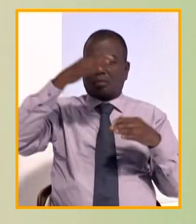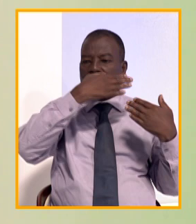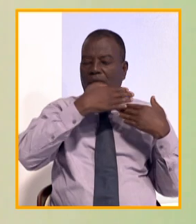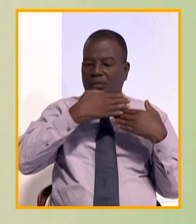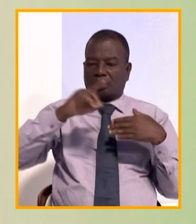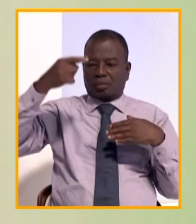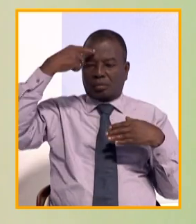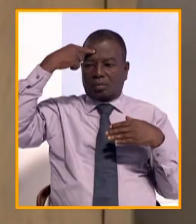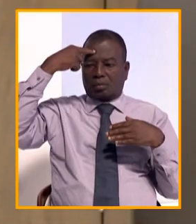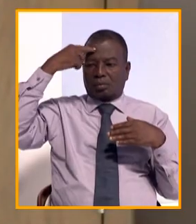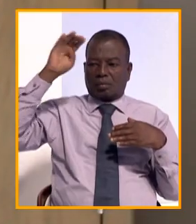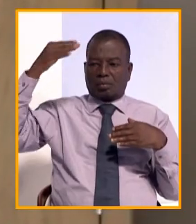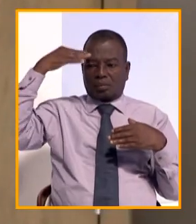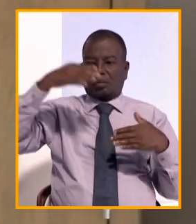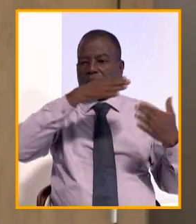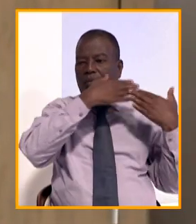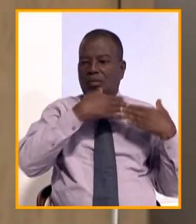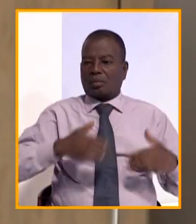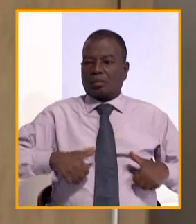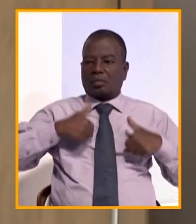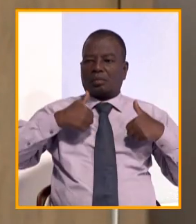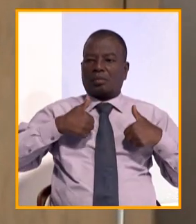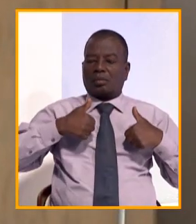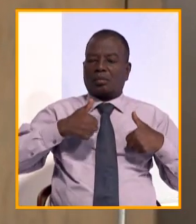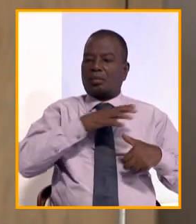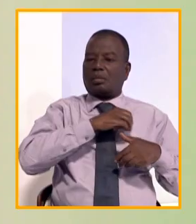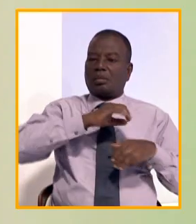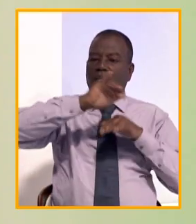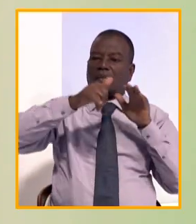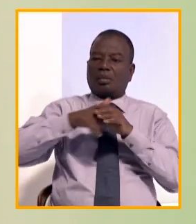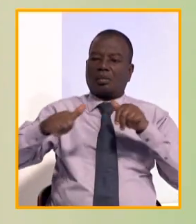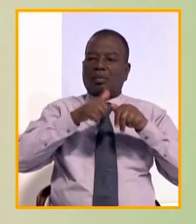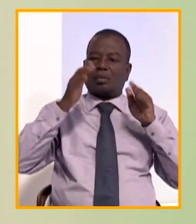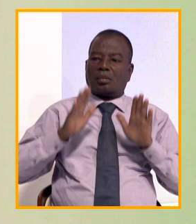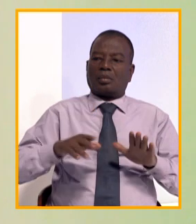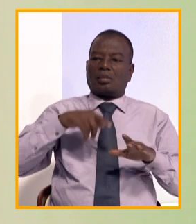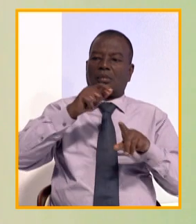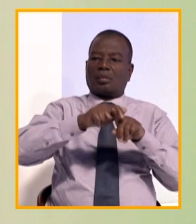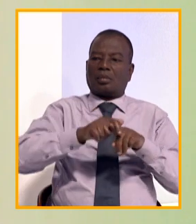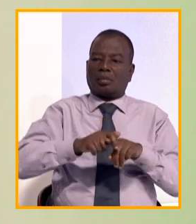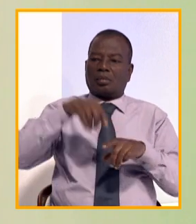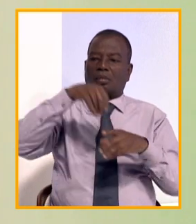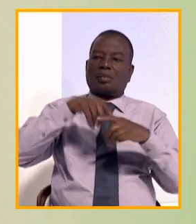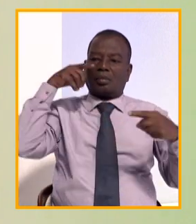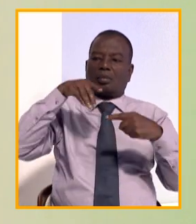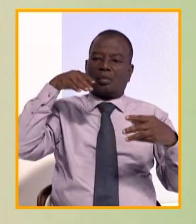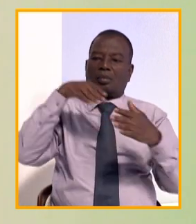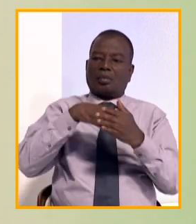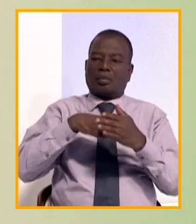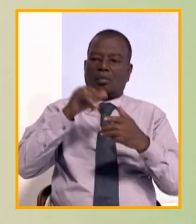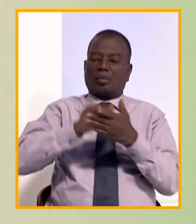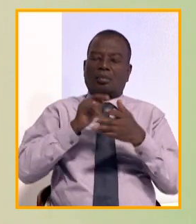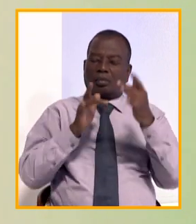gouvernement, au ministre en charge de la Santé, ainsi qu'à tous les acteurs impliqués dans la lutte contre